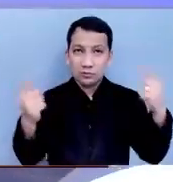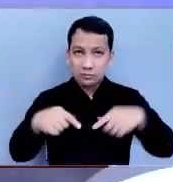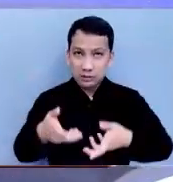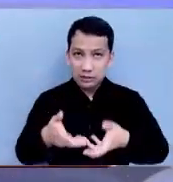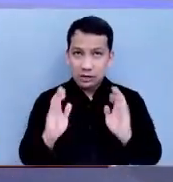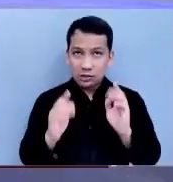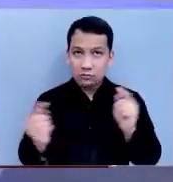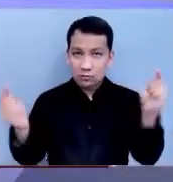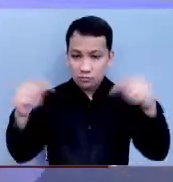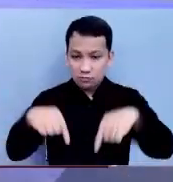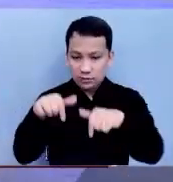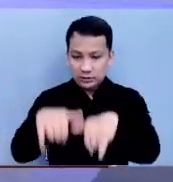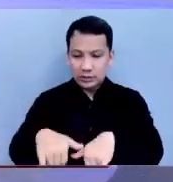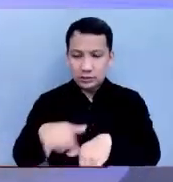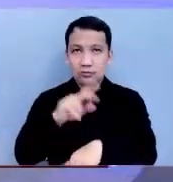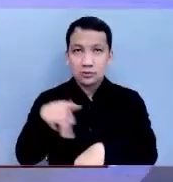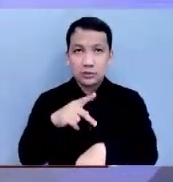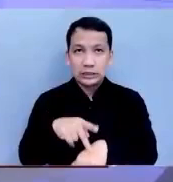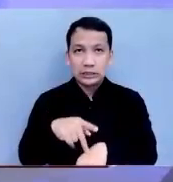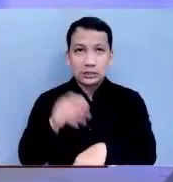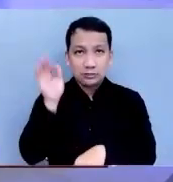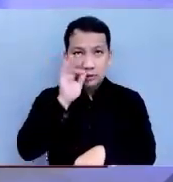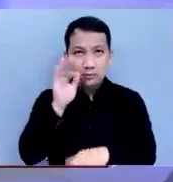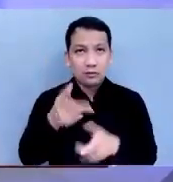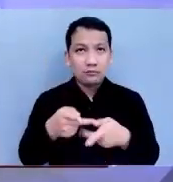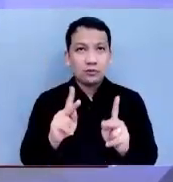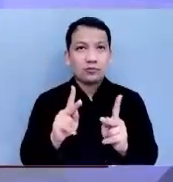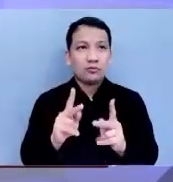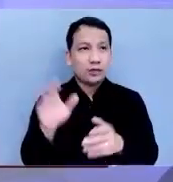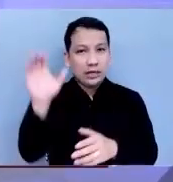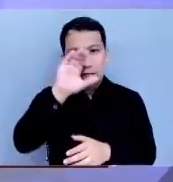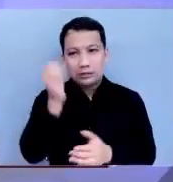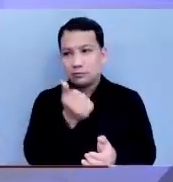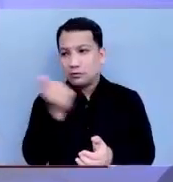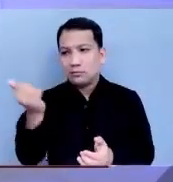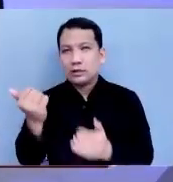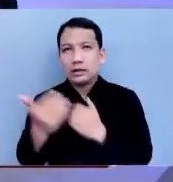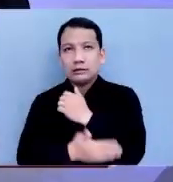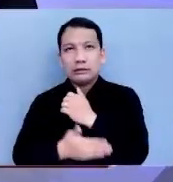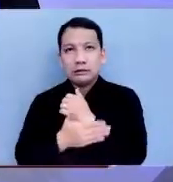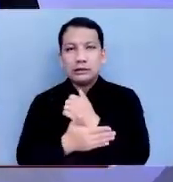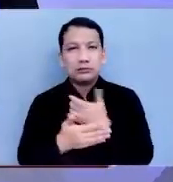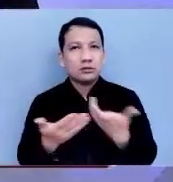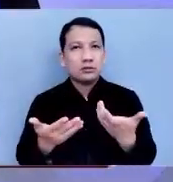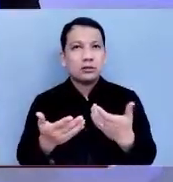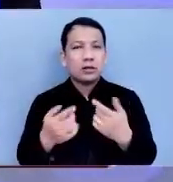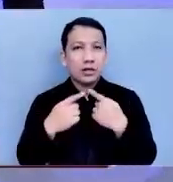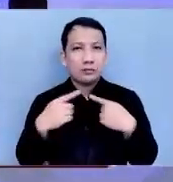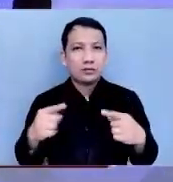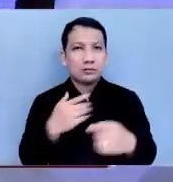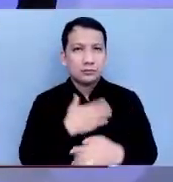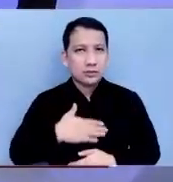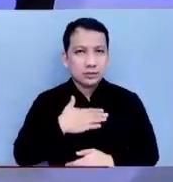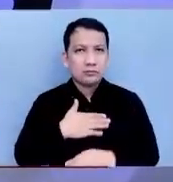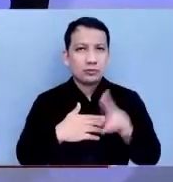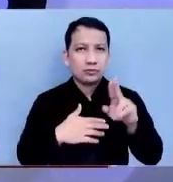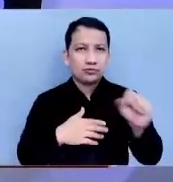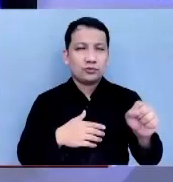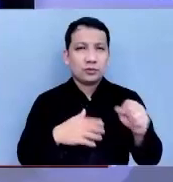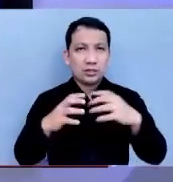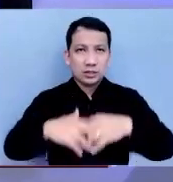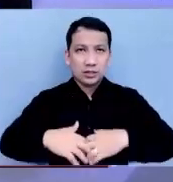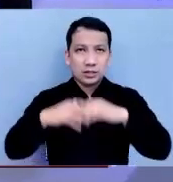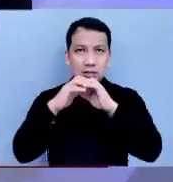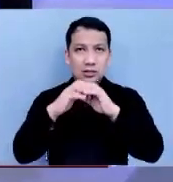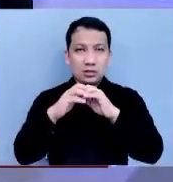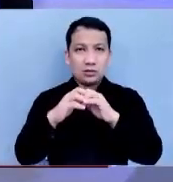libong Afghan refugees sa Pilipinas bago mabigyang permanenteng tirahan sa ibang bansa. Ang pakiusap kasi ng US, magtatag ng